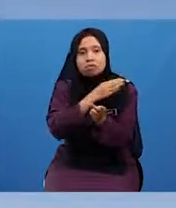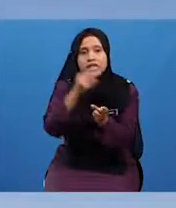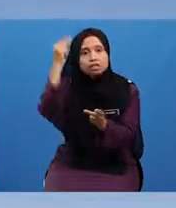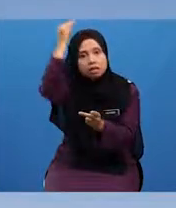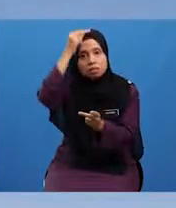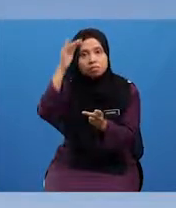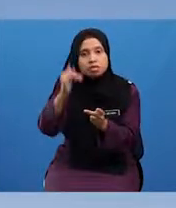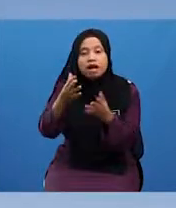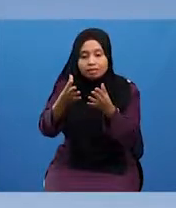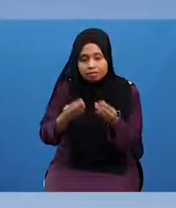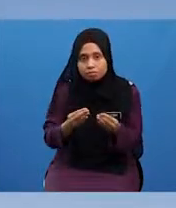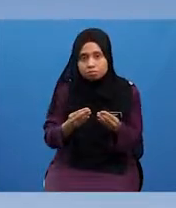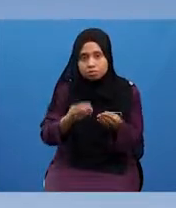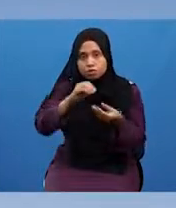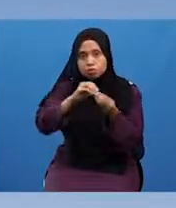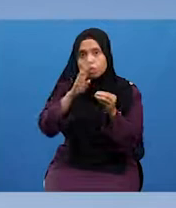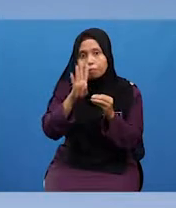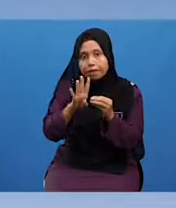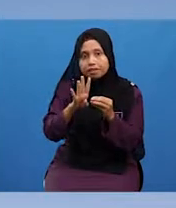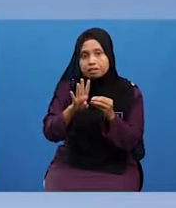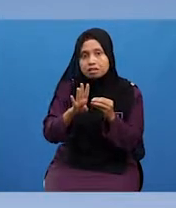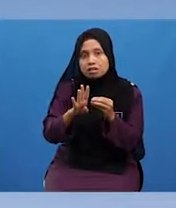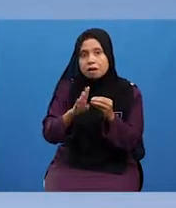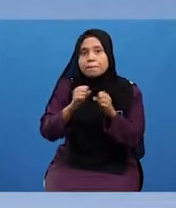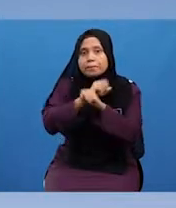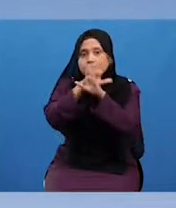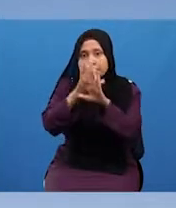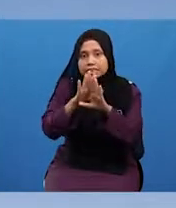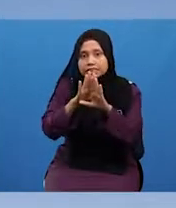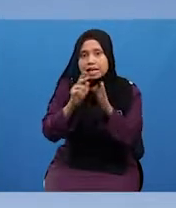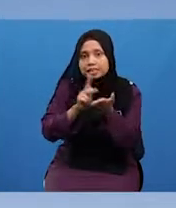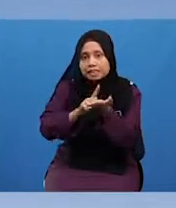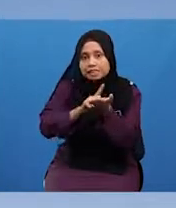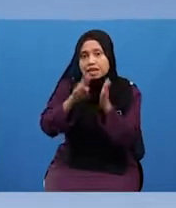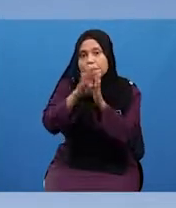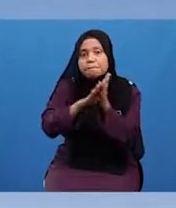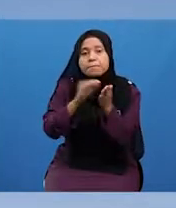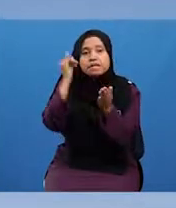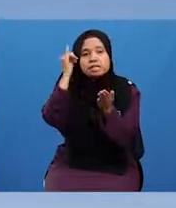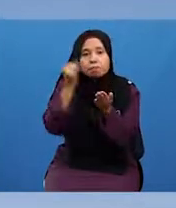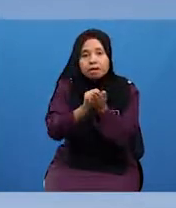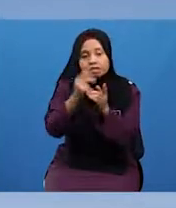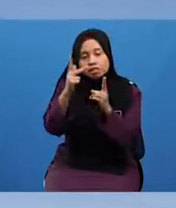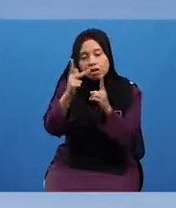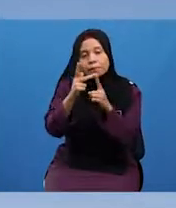menerima. Keempat, menjelaskan kesan beriman kepada kitab.